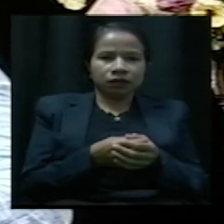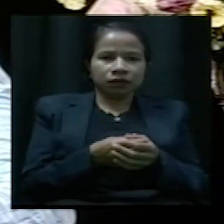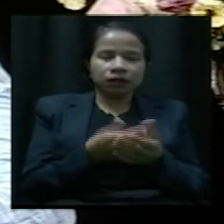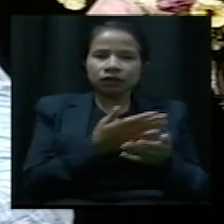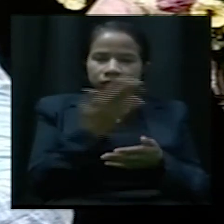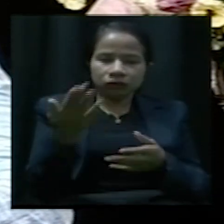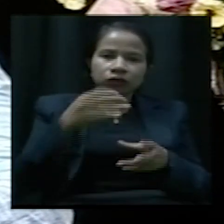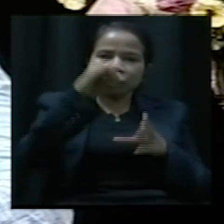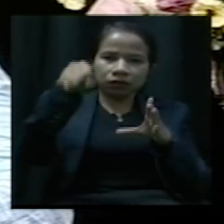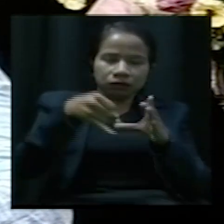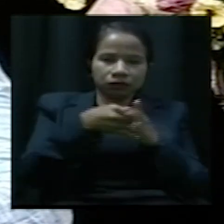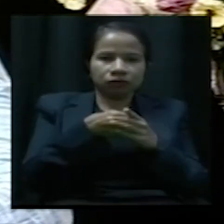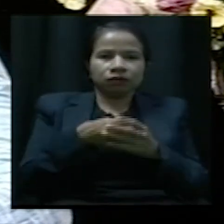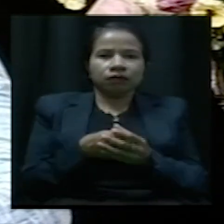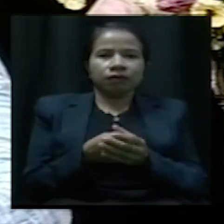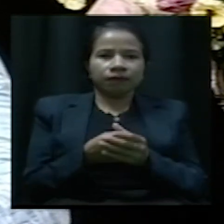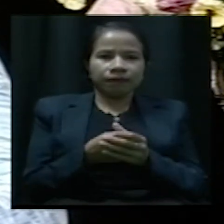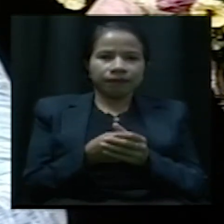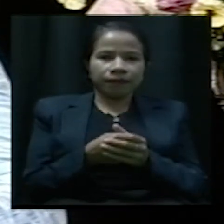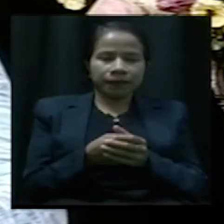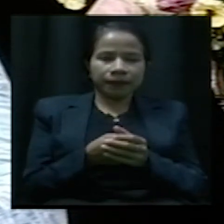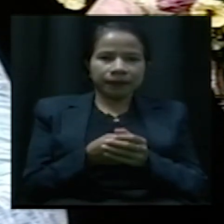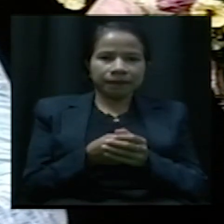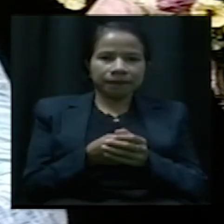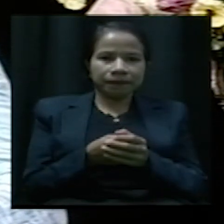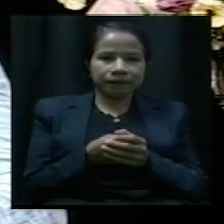iha program entrenamiento vocacional nian.